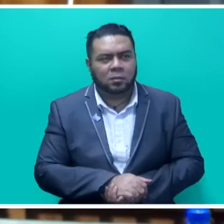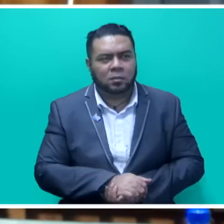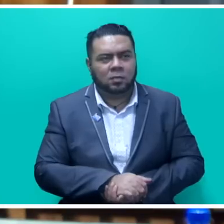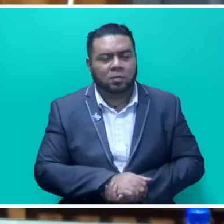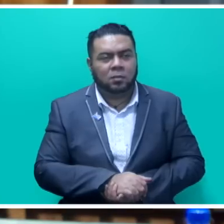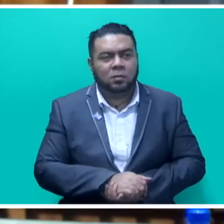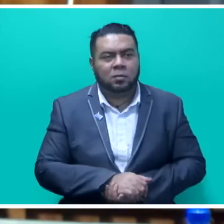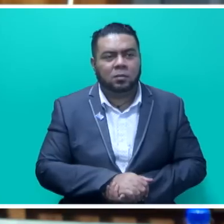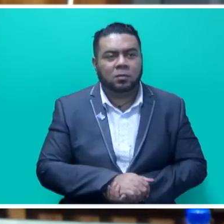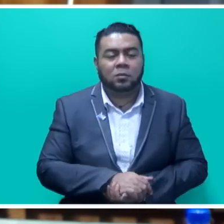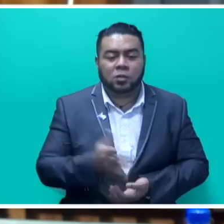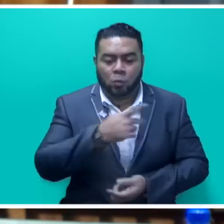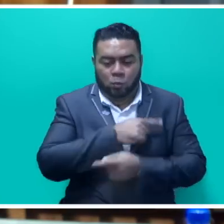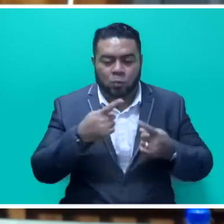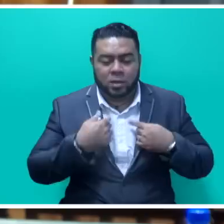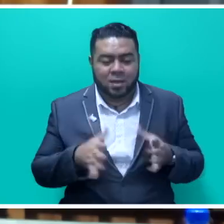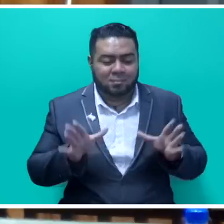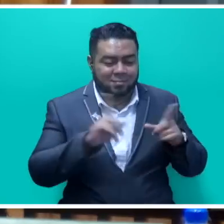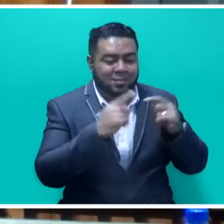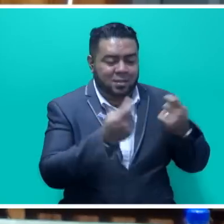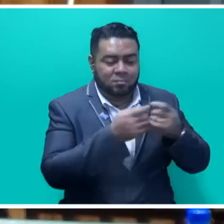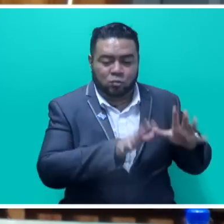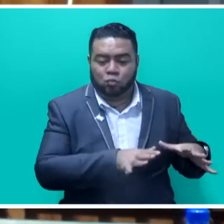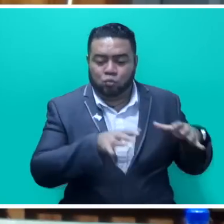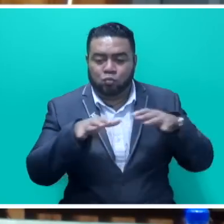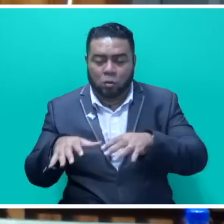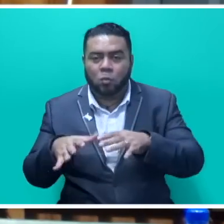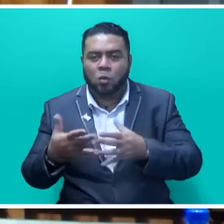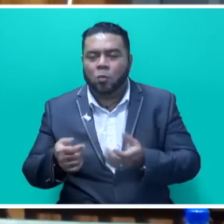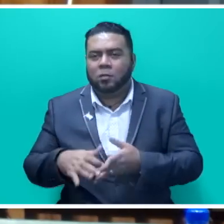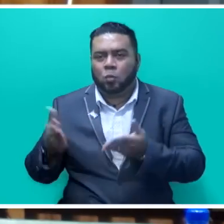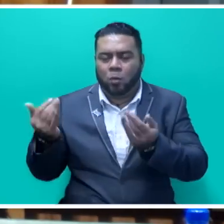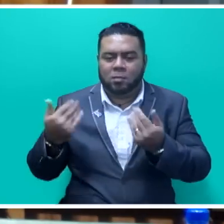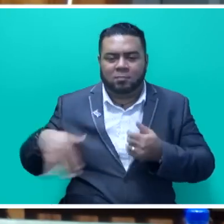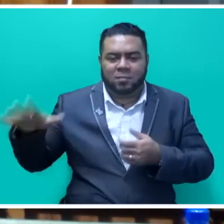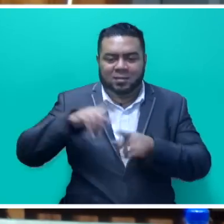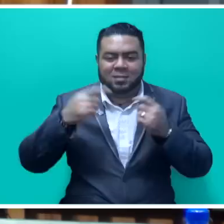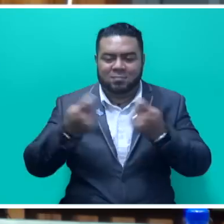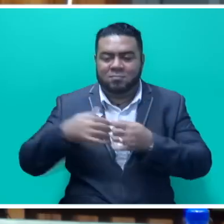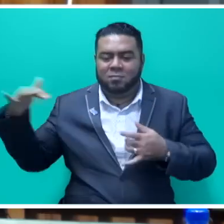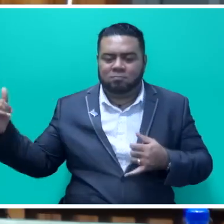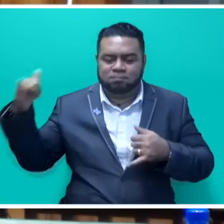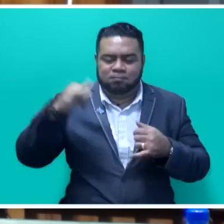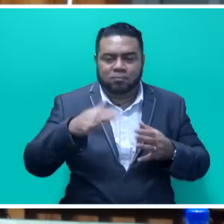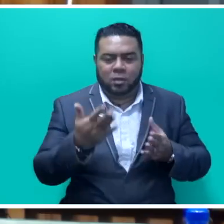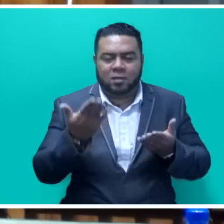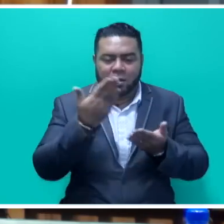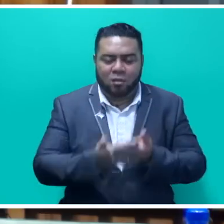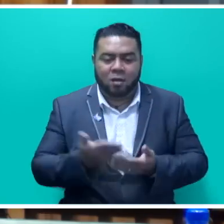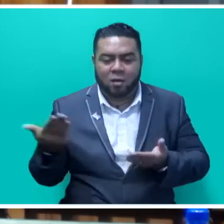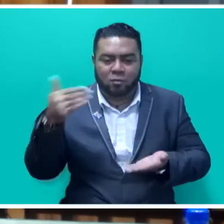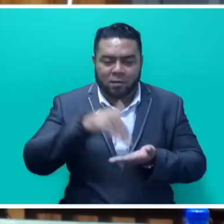जनरल, डिप्टी प्राइम मिनिस्टर गवोका जी और डिप्टी प्राइम मिनिस्टर मानवा कमकमिदा जी